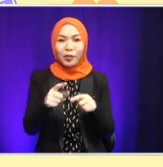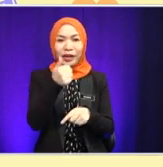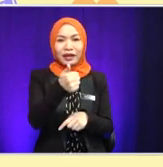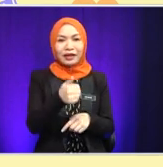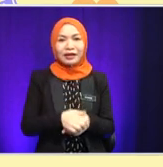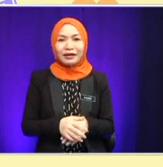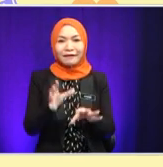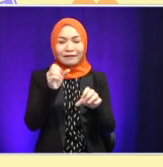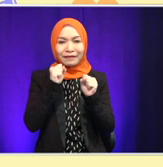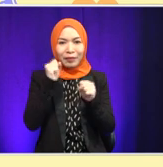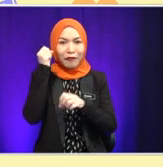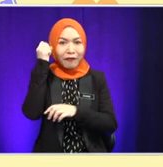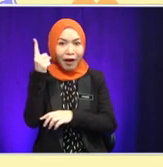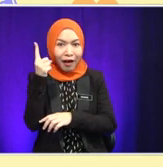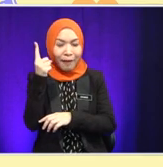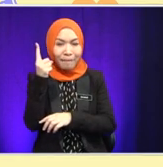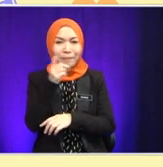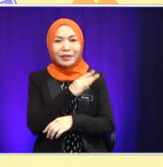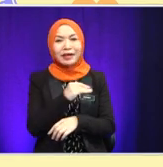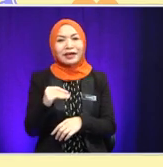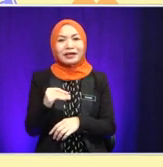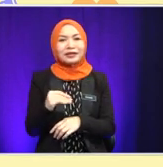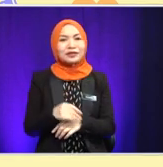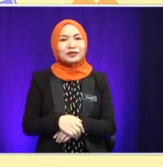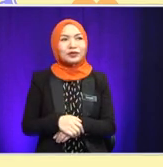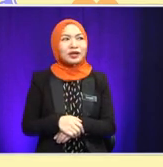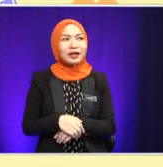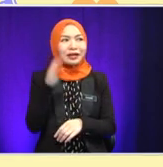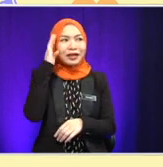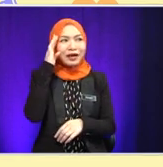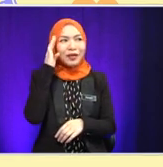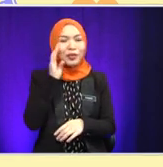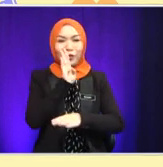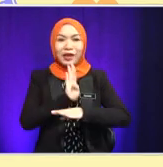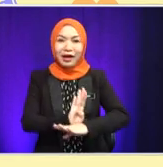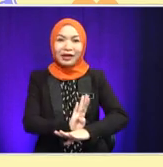dapat memahami dan menghargai budaya berbagai kaum Oke